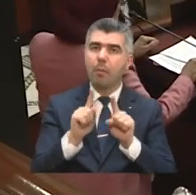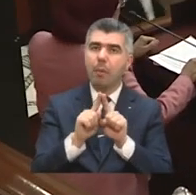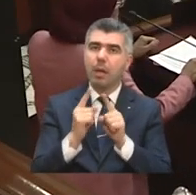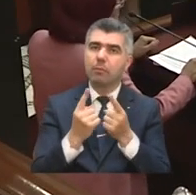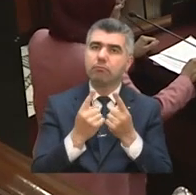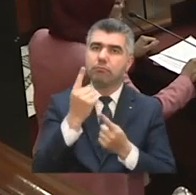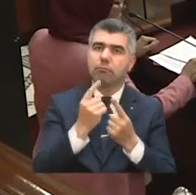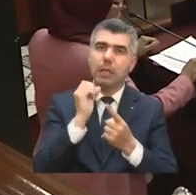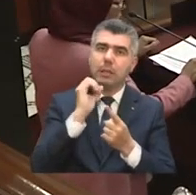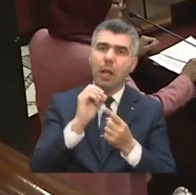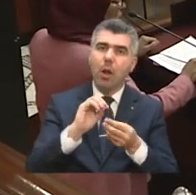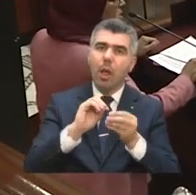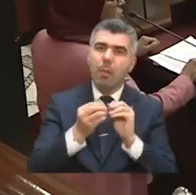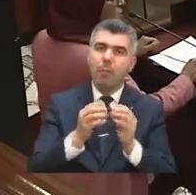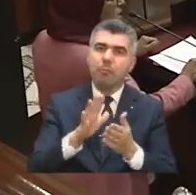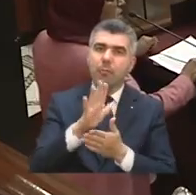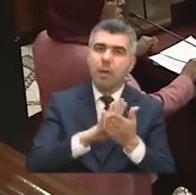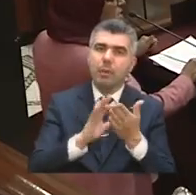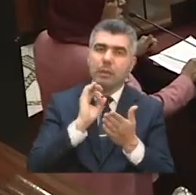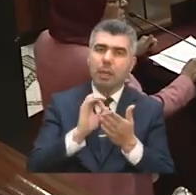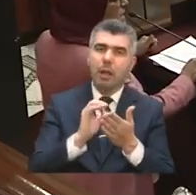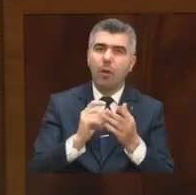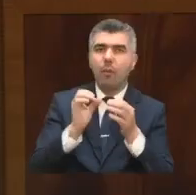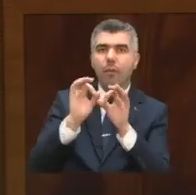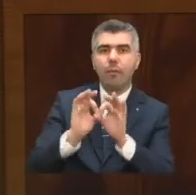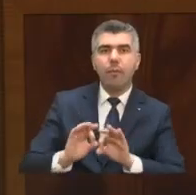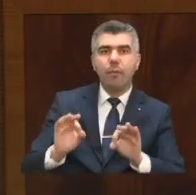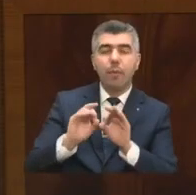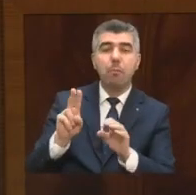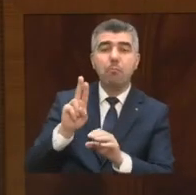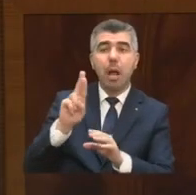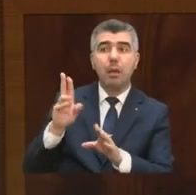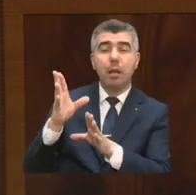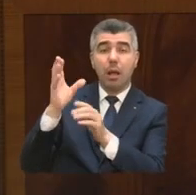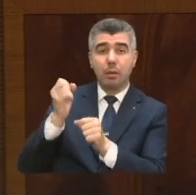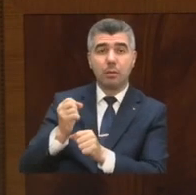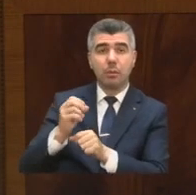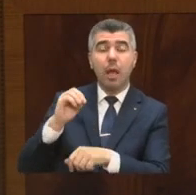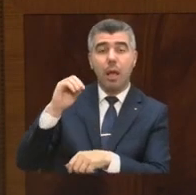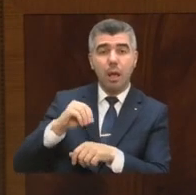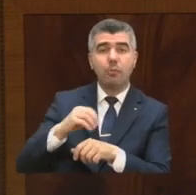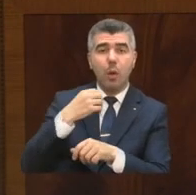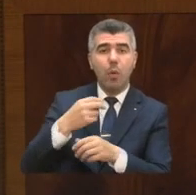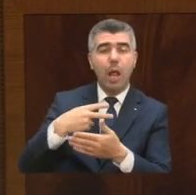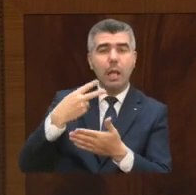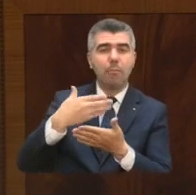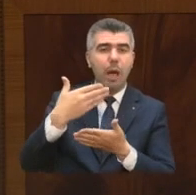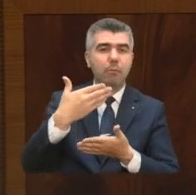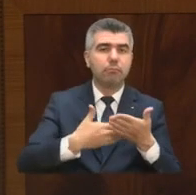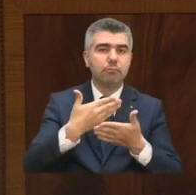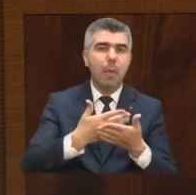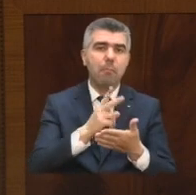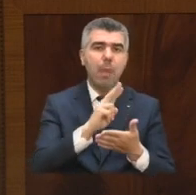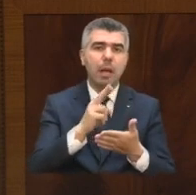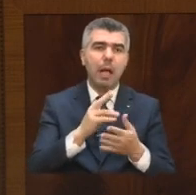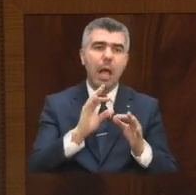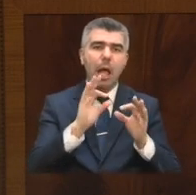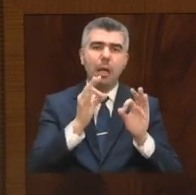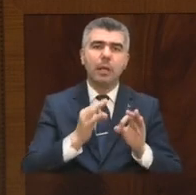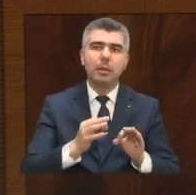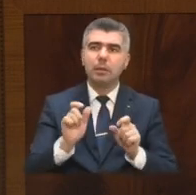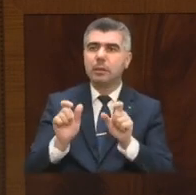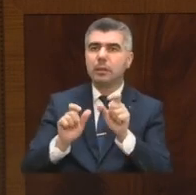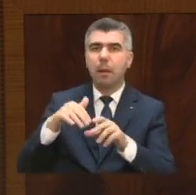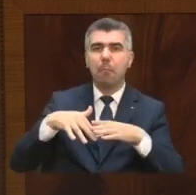والمزاجيه ام الانزياح عن التوجيهات الملكيه وما نحتاجش نذكر الخطب الملكيه من الزملاء